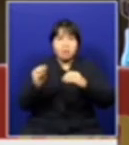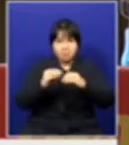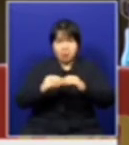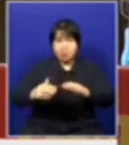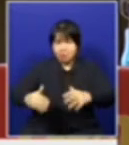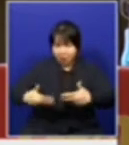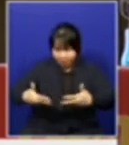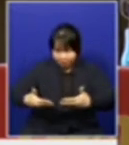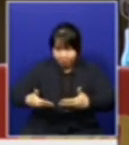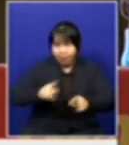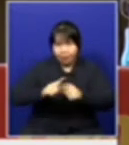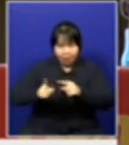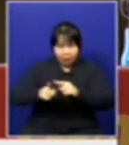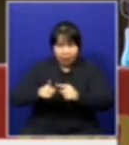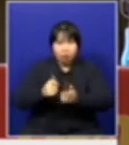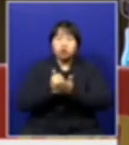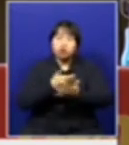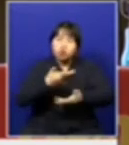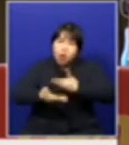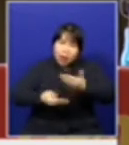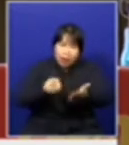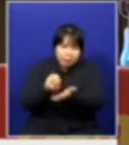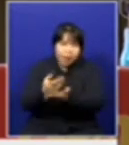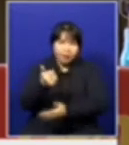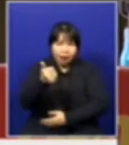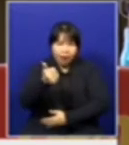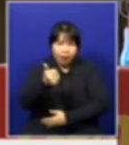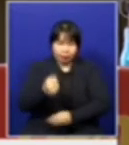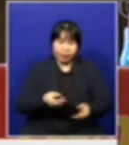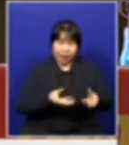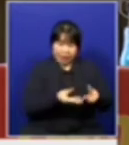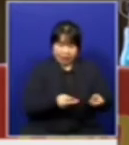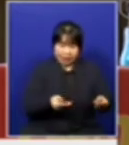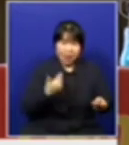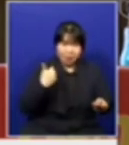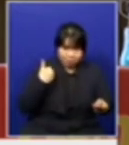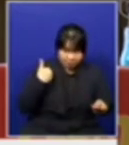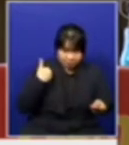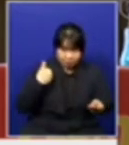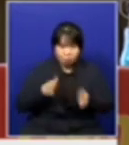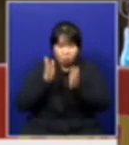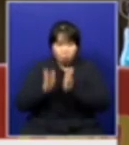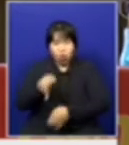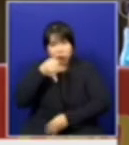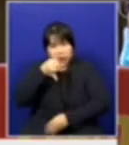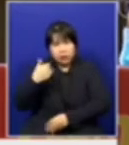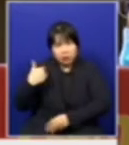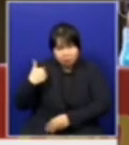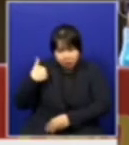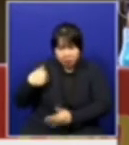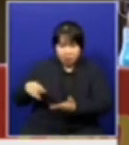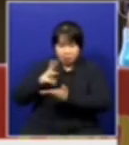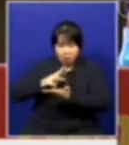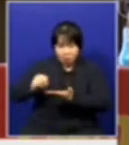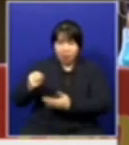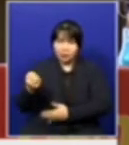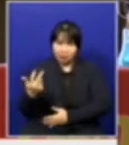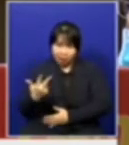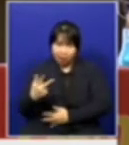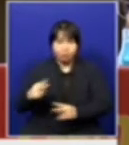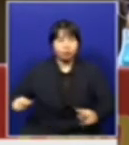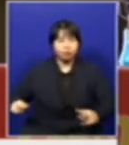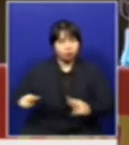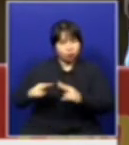ษตรกรเรามีที่ดินเรามีเกษตรกรเรามีองค์ความรู้จาก3มหาวิทยาลัยจากกระทรวงอุดมศึกษาน